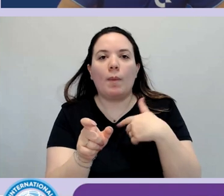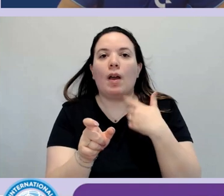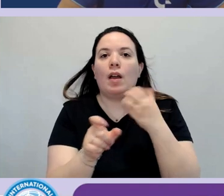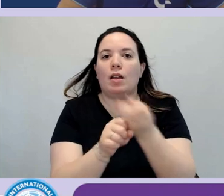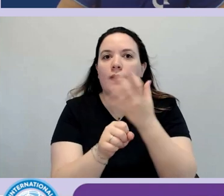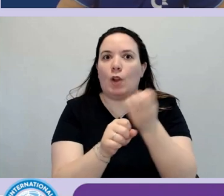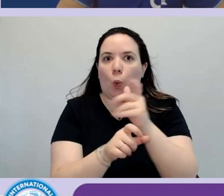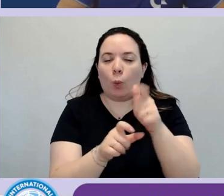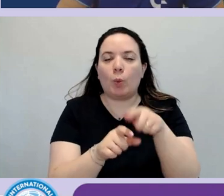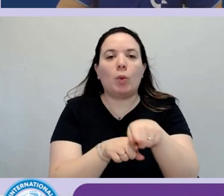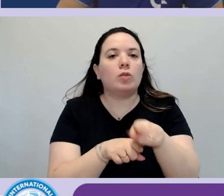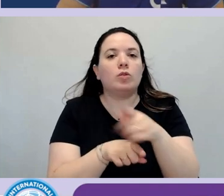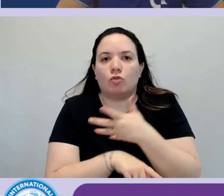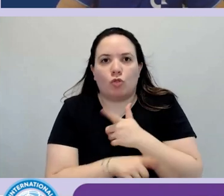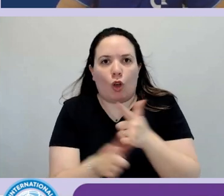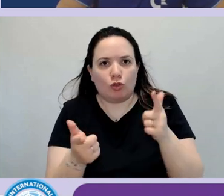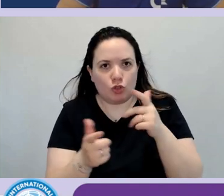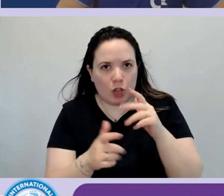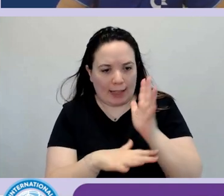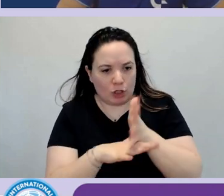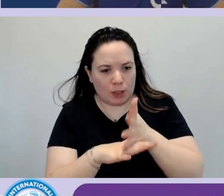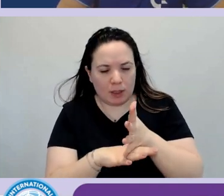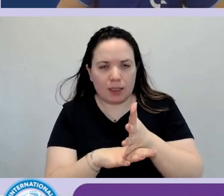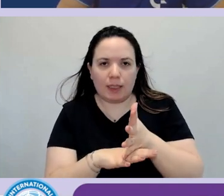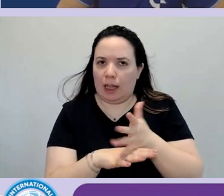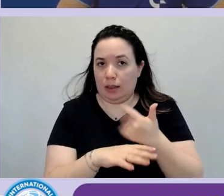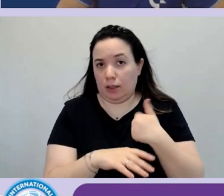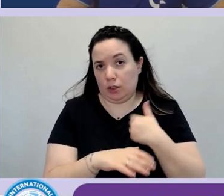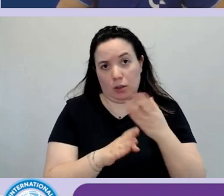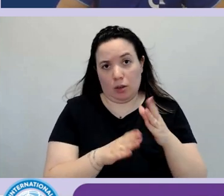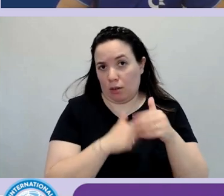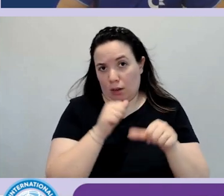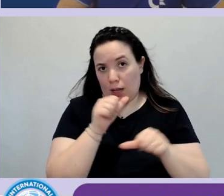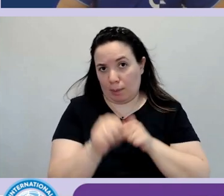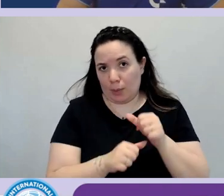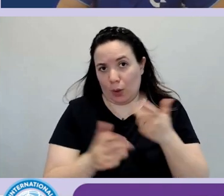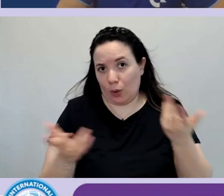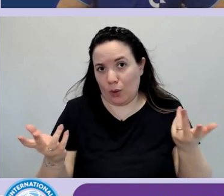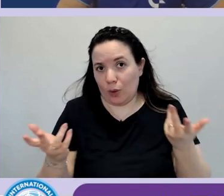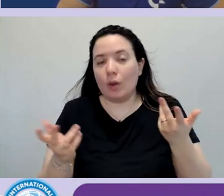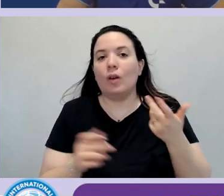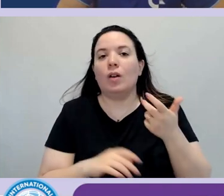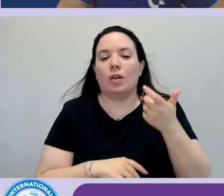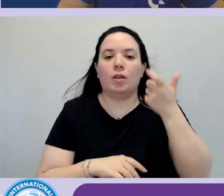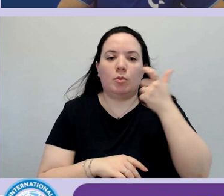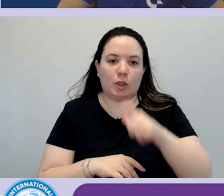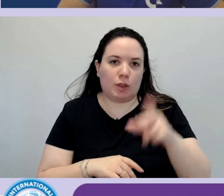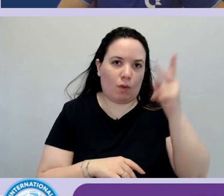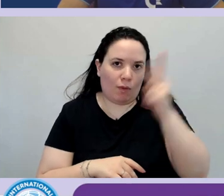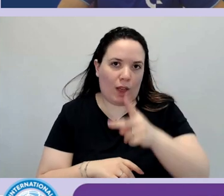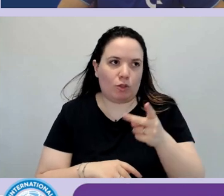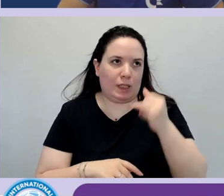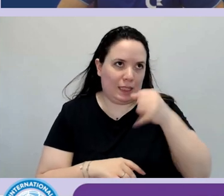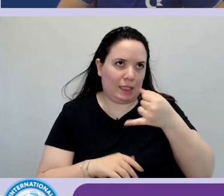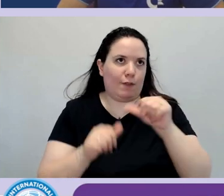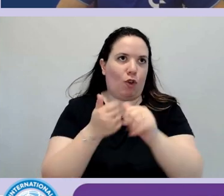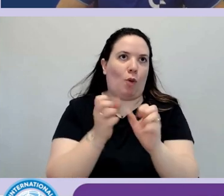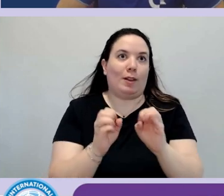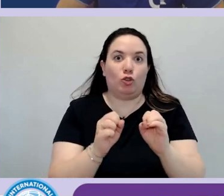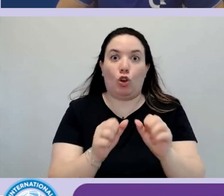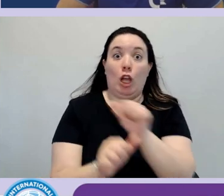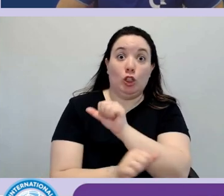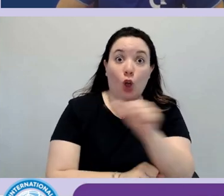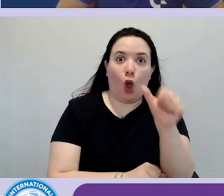al corso successivo chiaramente lo salterei a piedi pari perché ripeto vero che non deve essere magari l'argomento predominante Ma